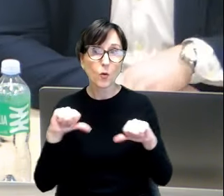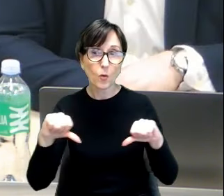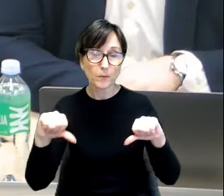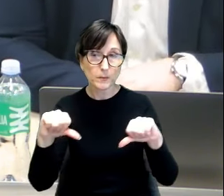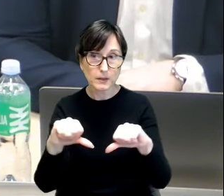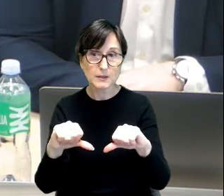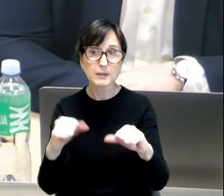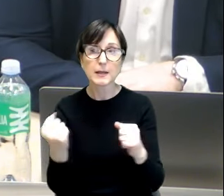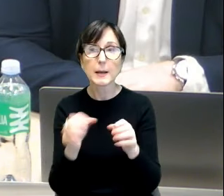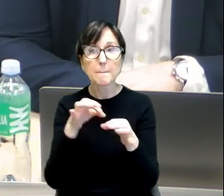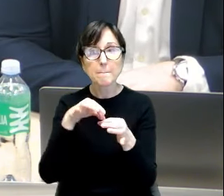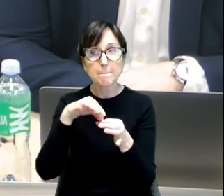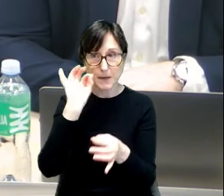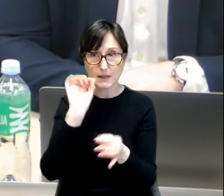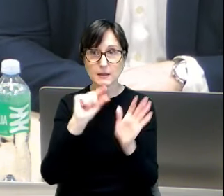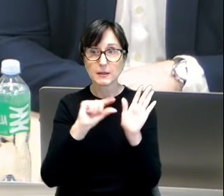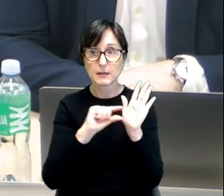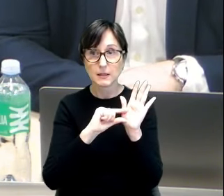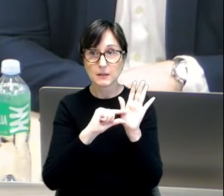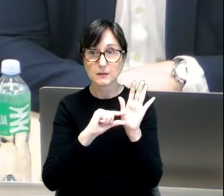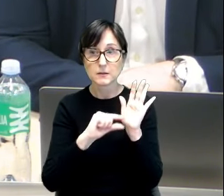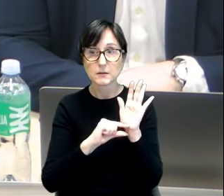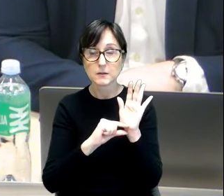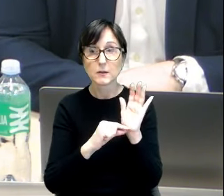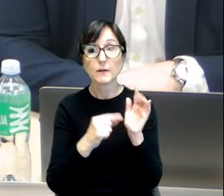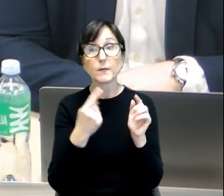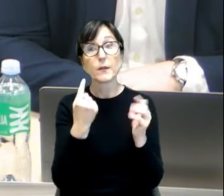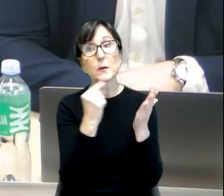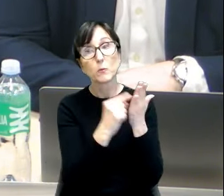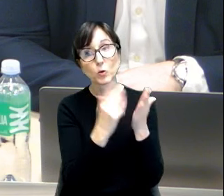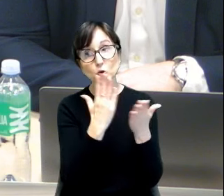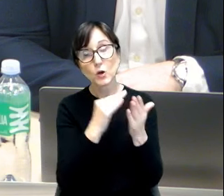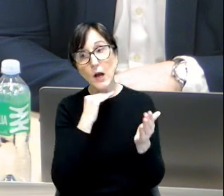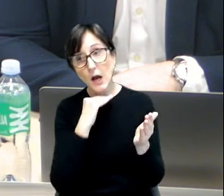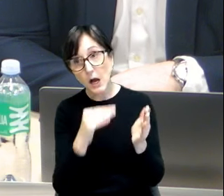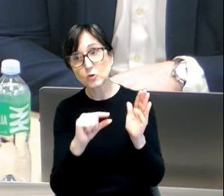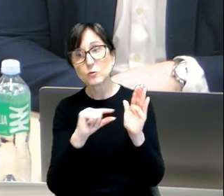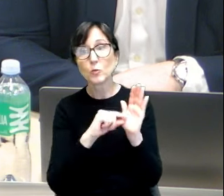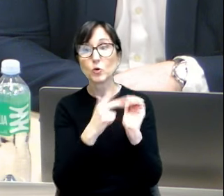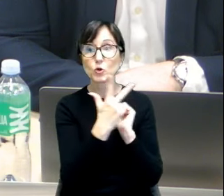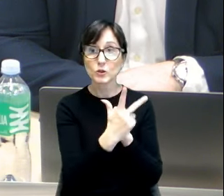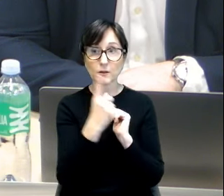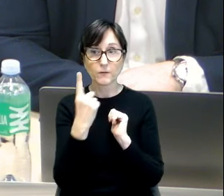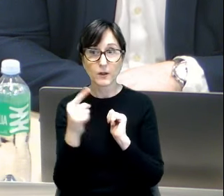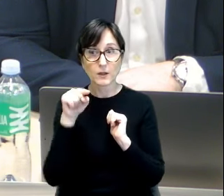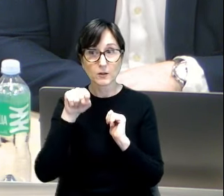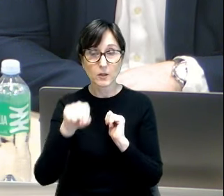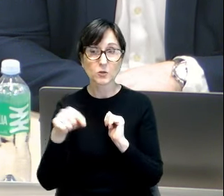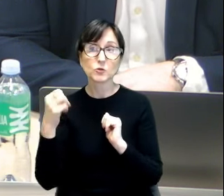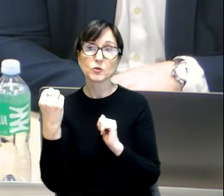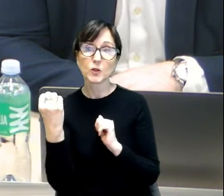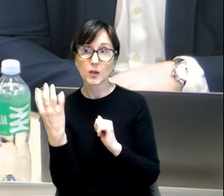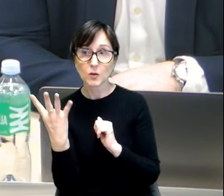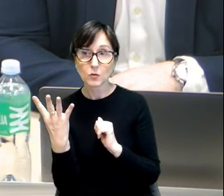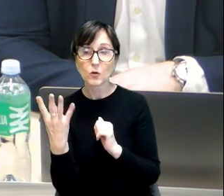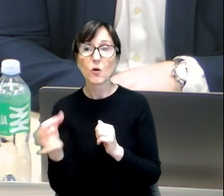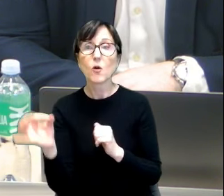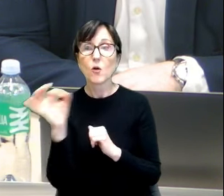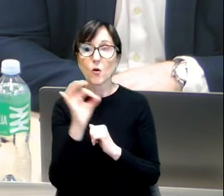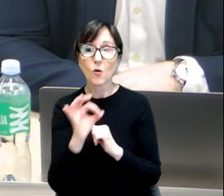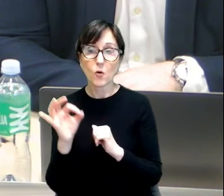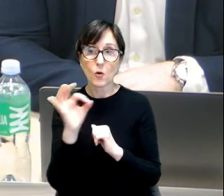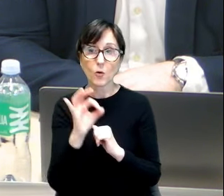punktą jeigu pažiūrime kiti punktai daug aiškiau aprašyti kad ir punktas 31.14 apie